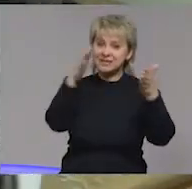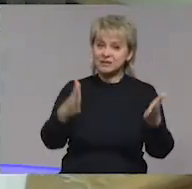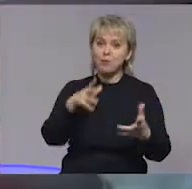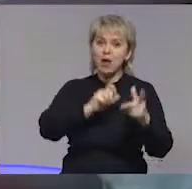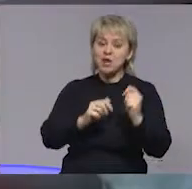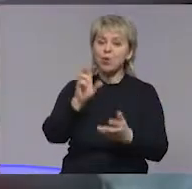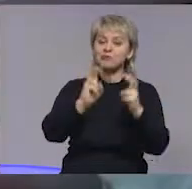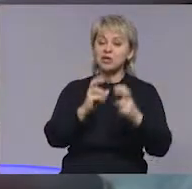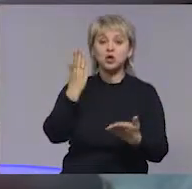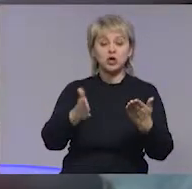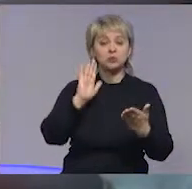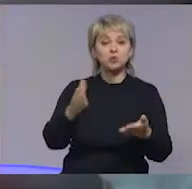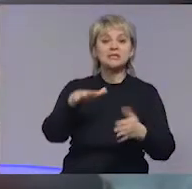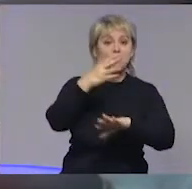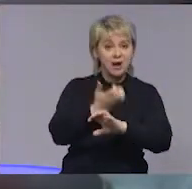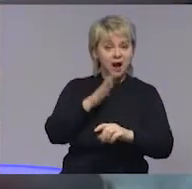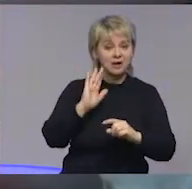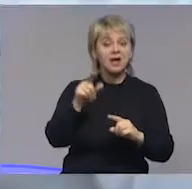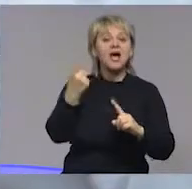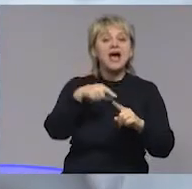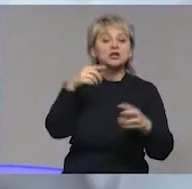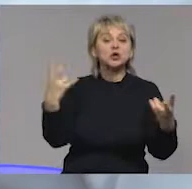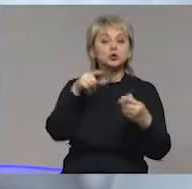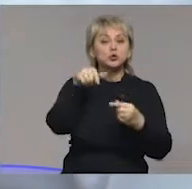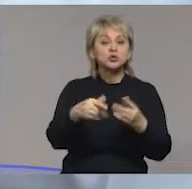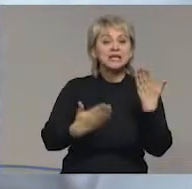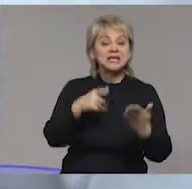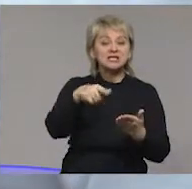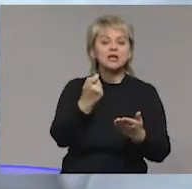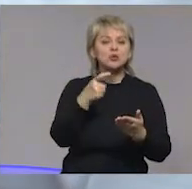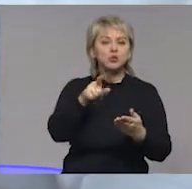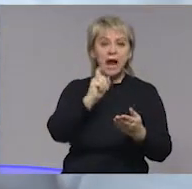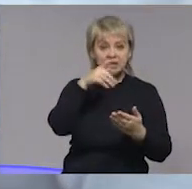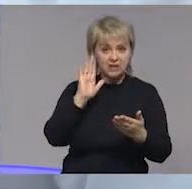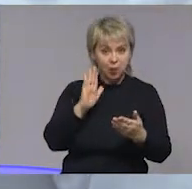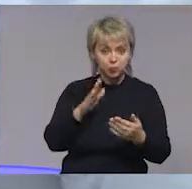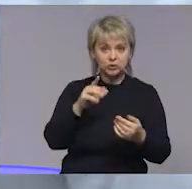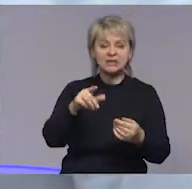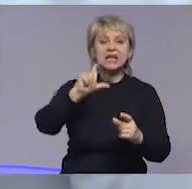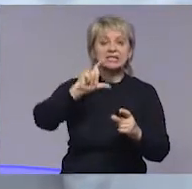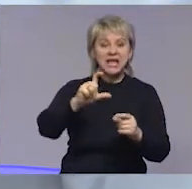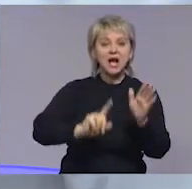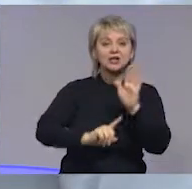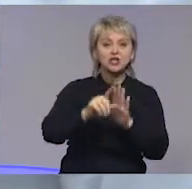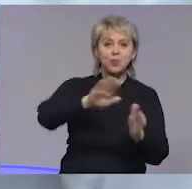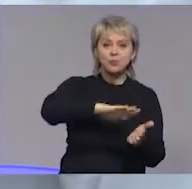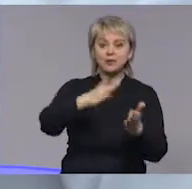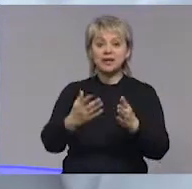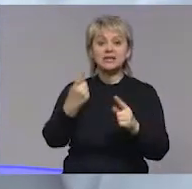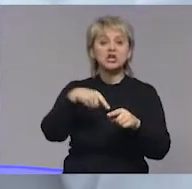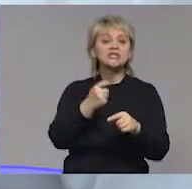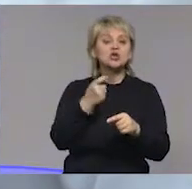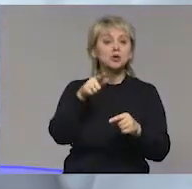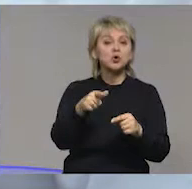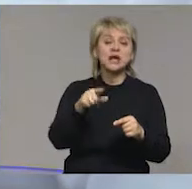в производство или будет забраковано. Вот оно уже начинает закипать. И если оно будет немножко кисло, стаканчик начнет прыгать. Это если хоть